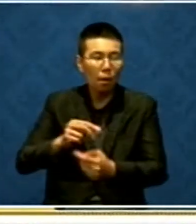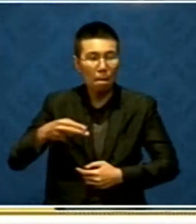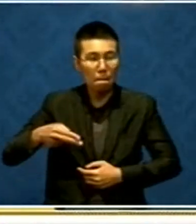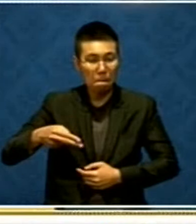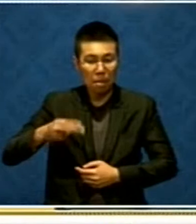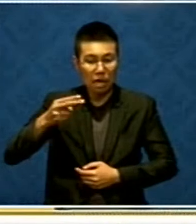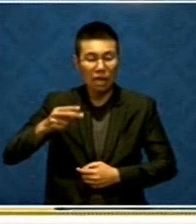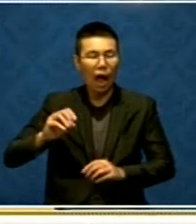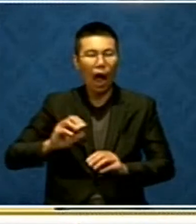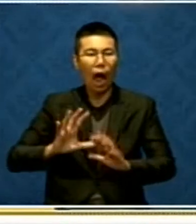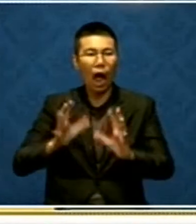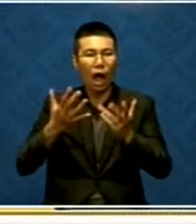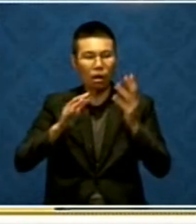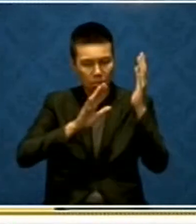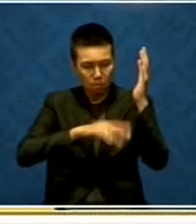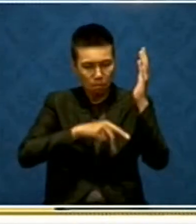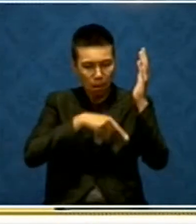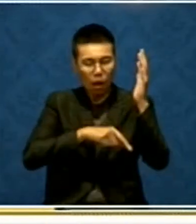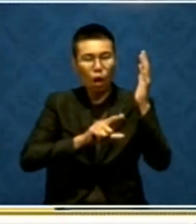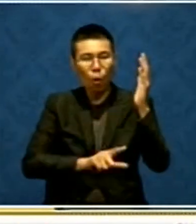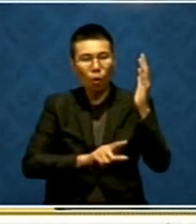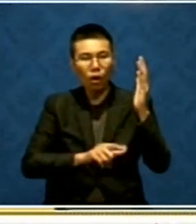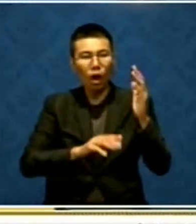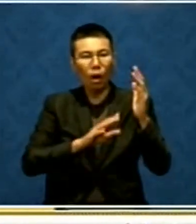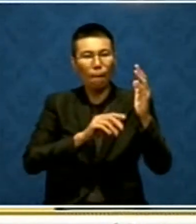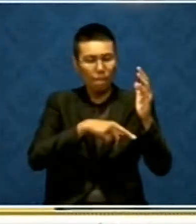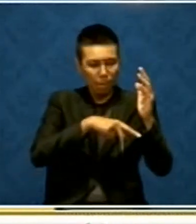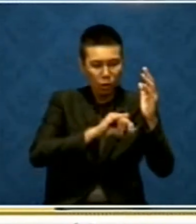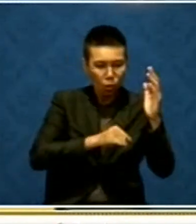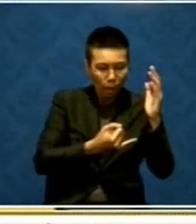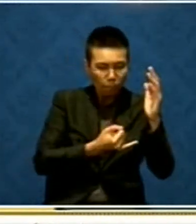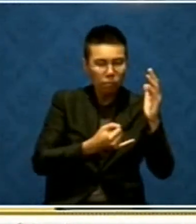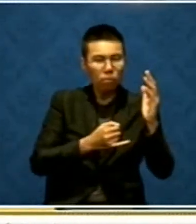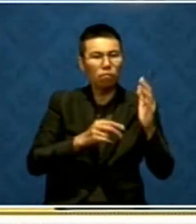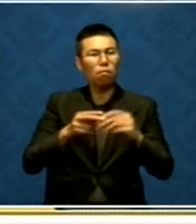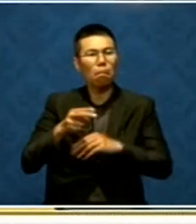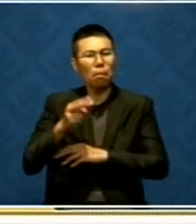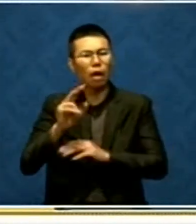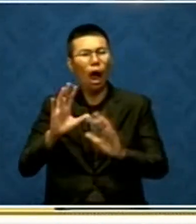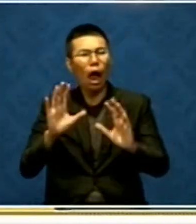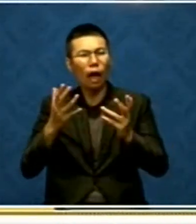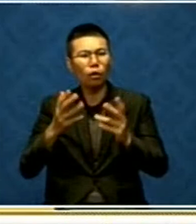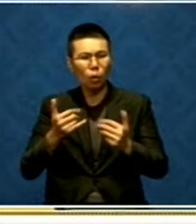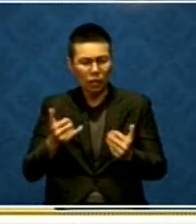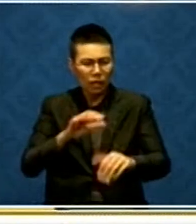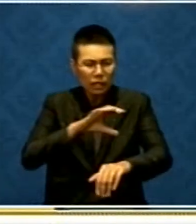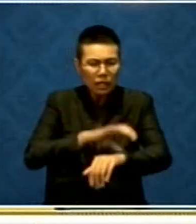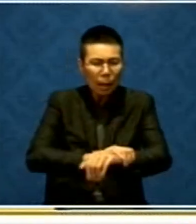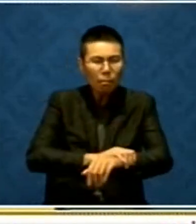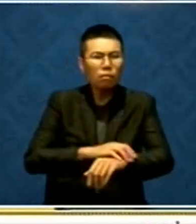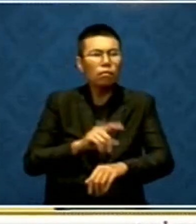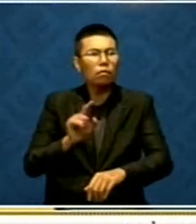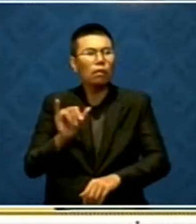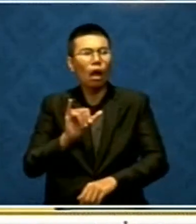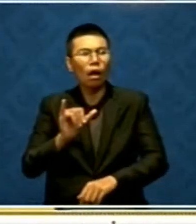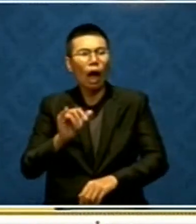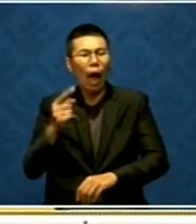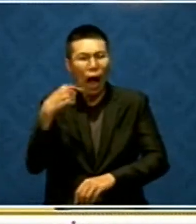ทลุงเอ่ยปืนหายที่ค่ายลพบุรีปืนหายที่ประจวบทุกคนนี้ก็ยังไม่ออกมาแถลงเลยครับว่าจับได้หรือยังคนทำคนขโม